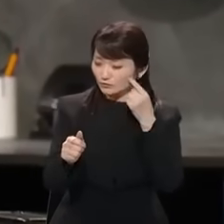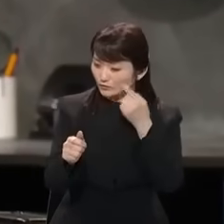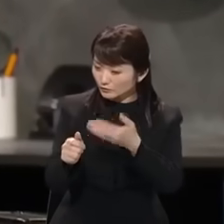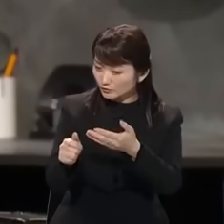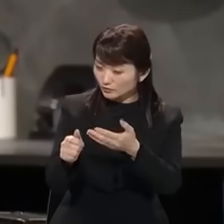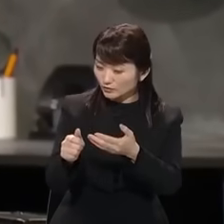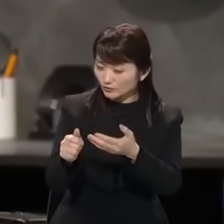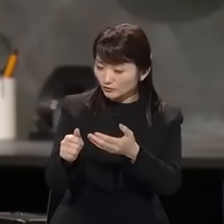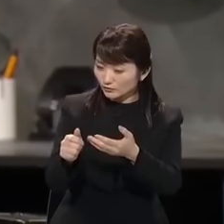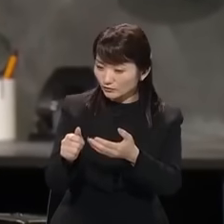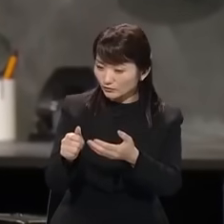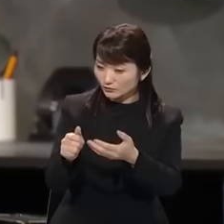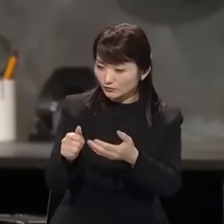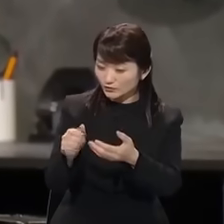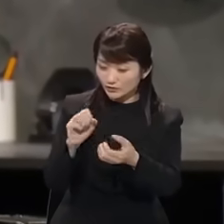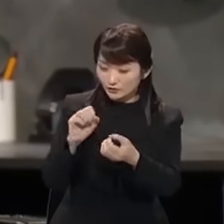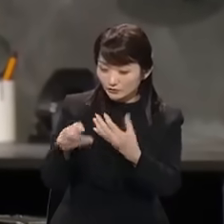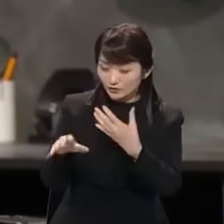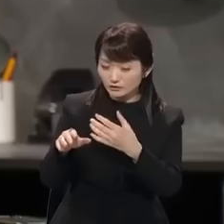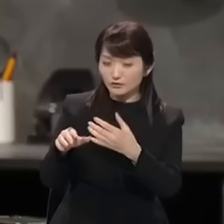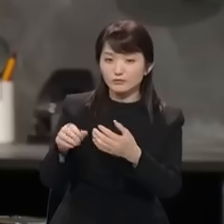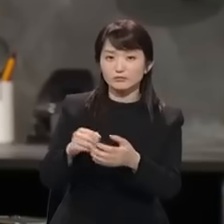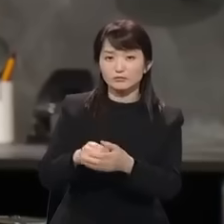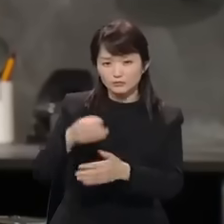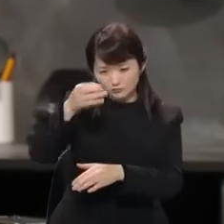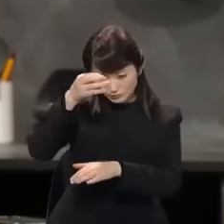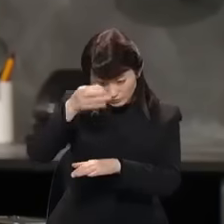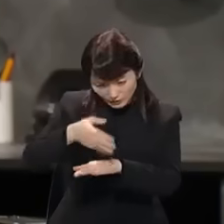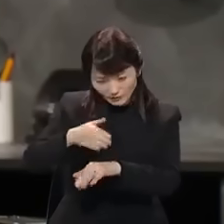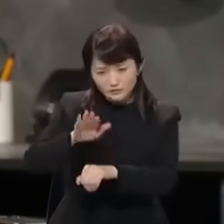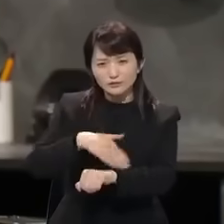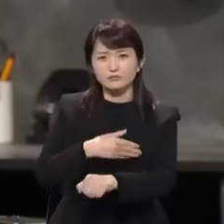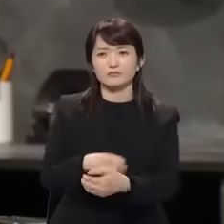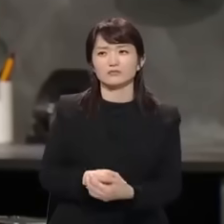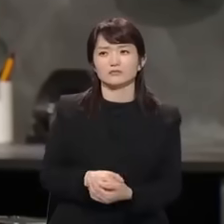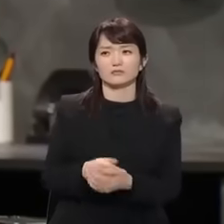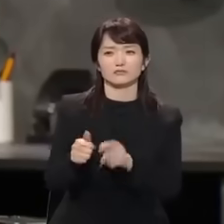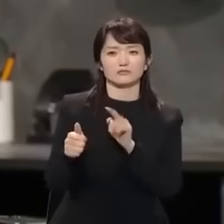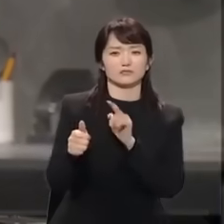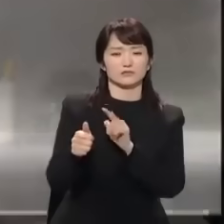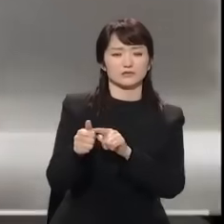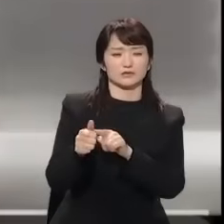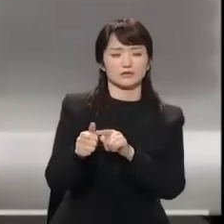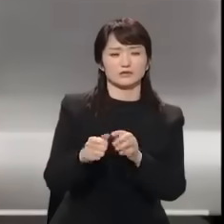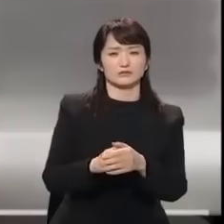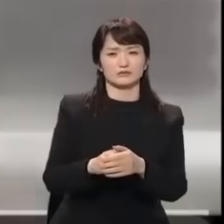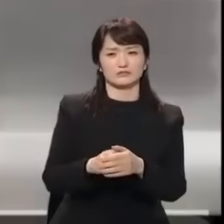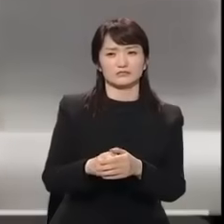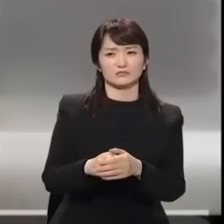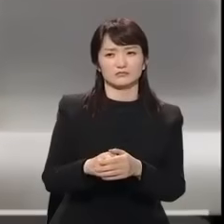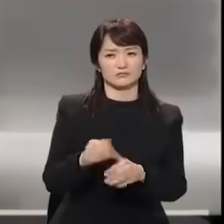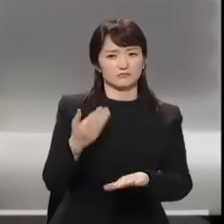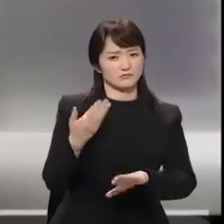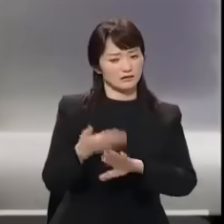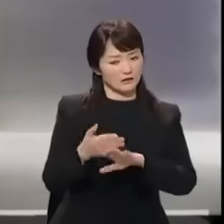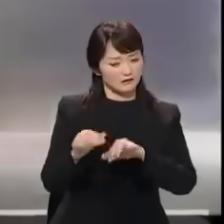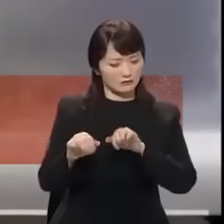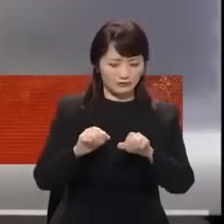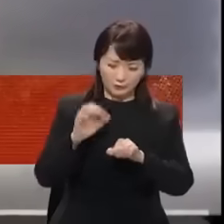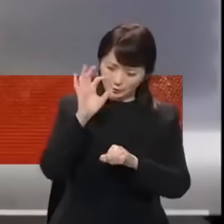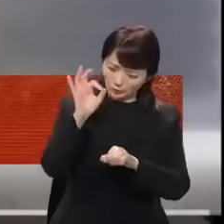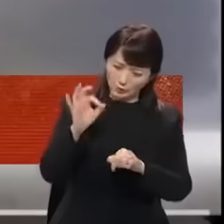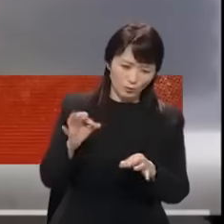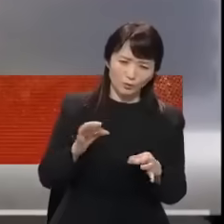안 그러겠다, 미안하다 뭐 이런 식으로 얘기하고 마는데 이 사람은 좀 달리 대처했던 그 부분이 좀 놀랍다라고